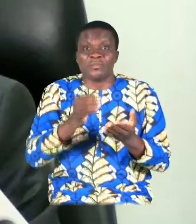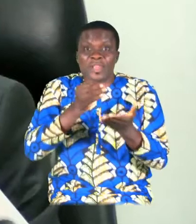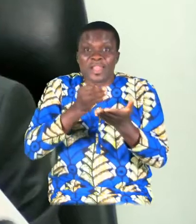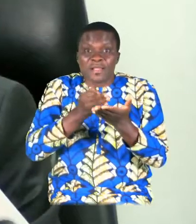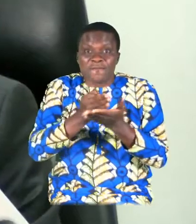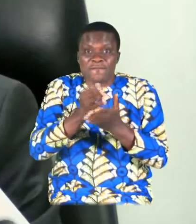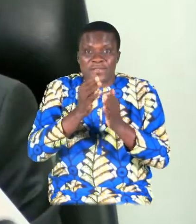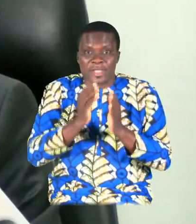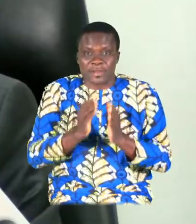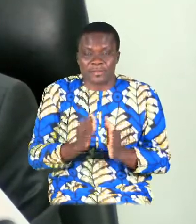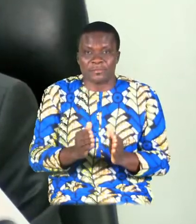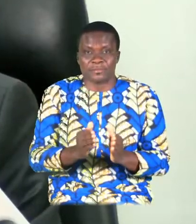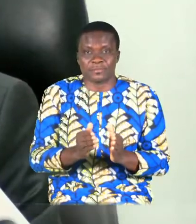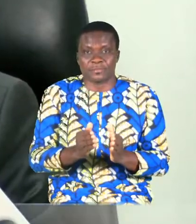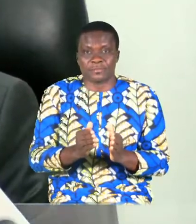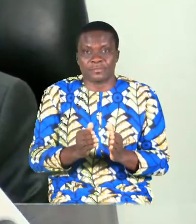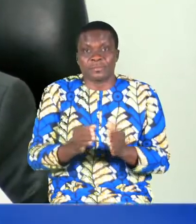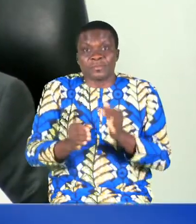fidèles,